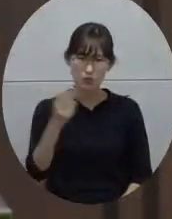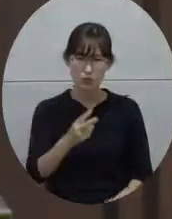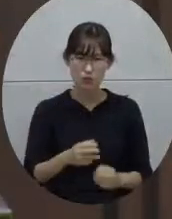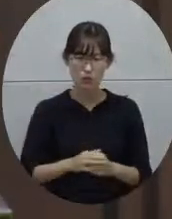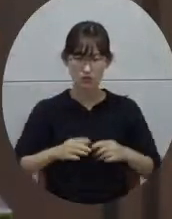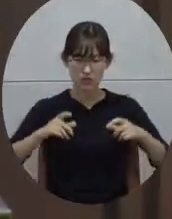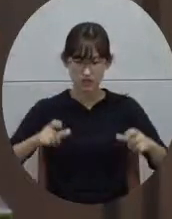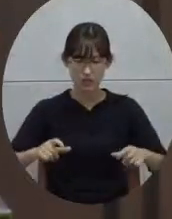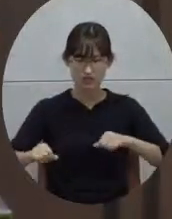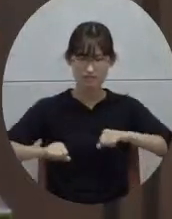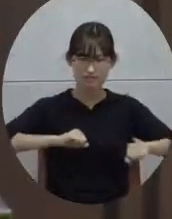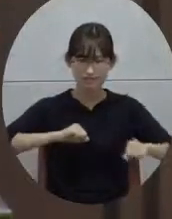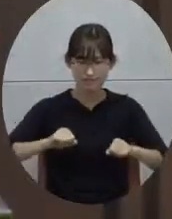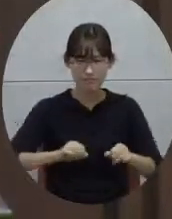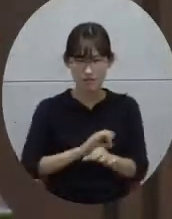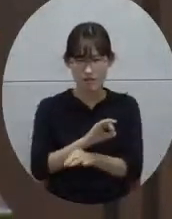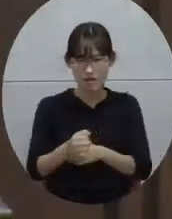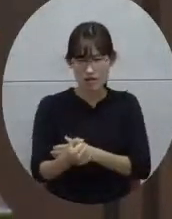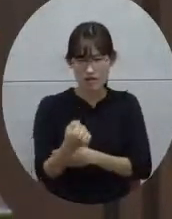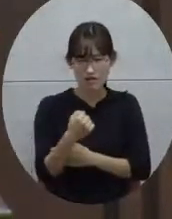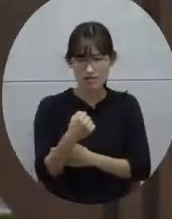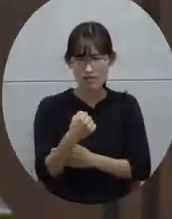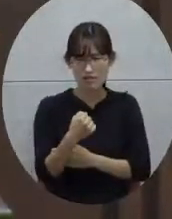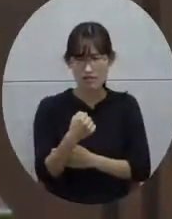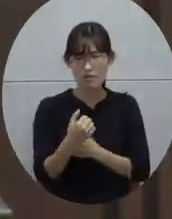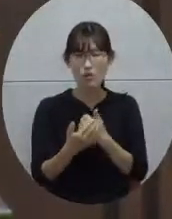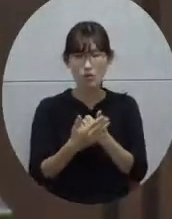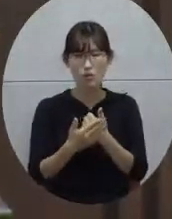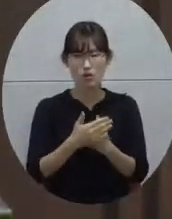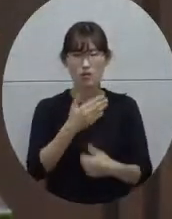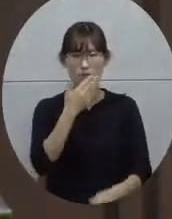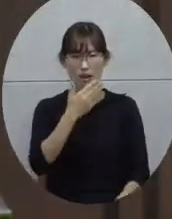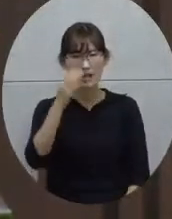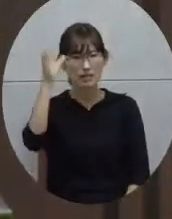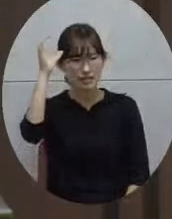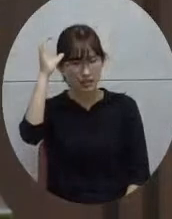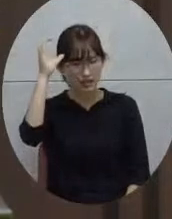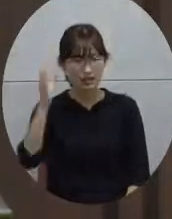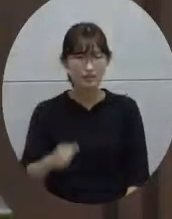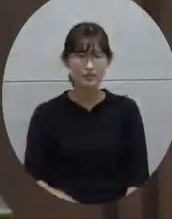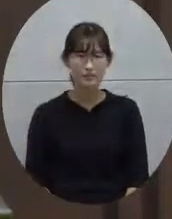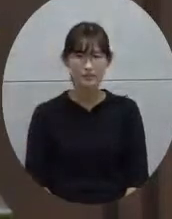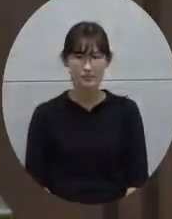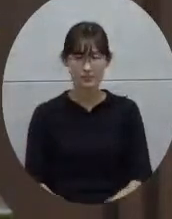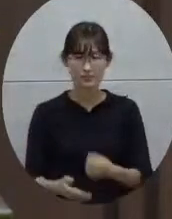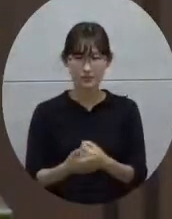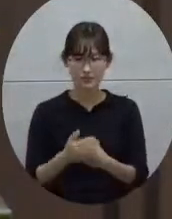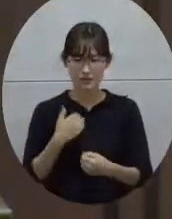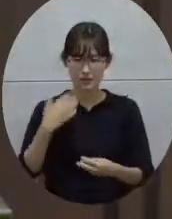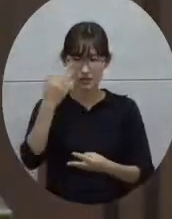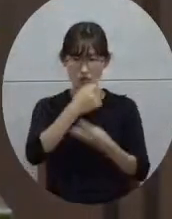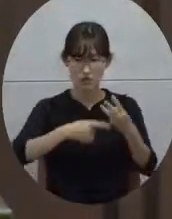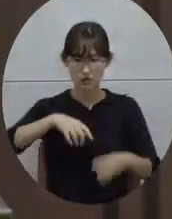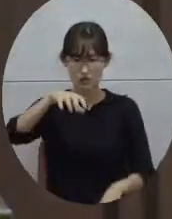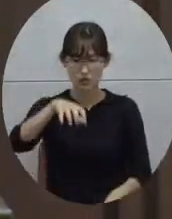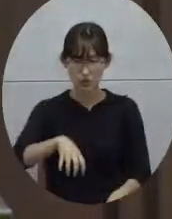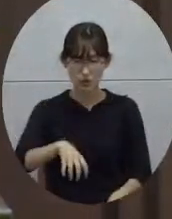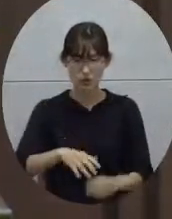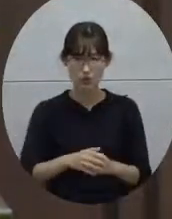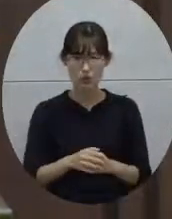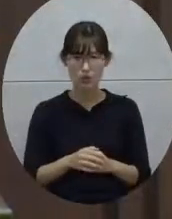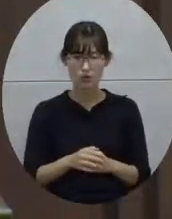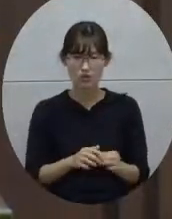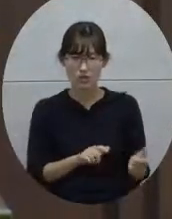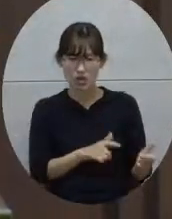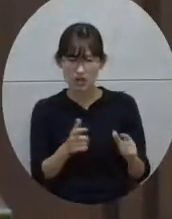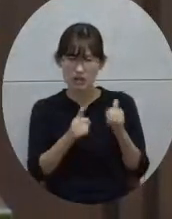활력을 이끌고 있습니다. 따라서 1500년 청주의 유무형 자원을 활용한 청주만의